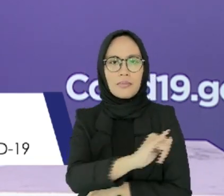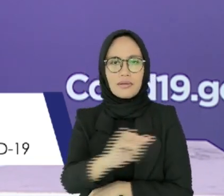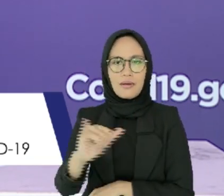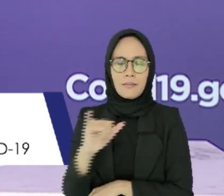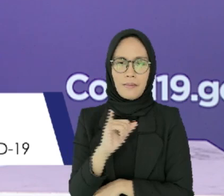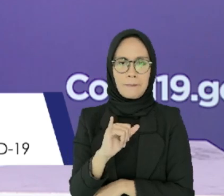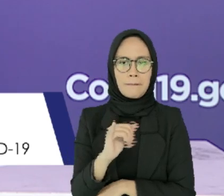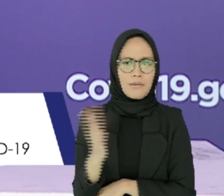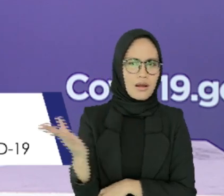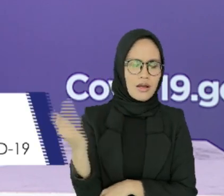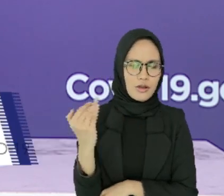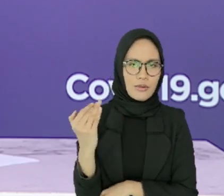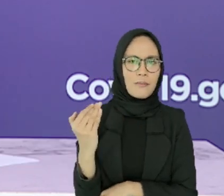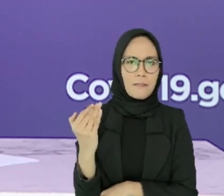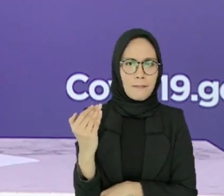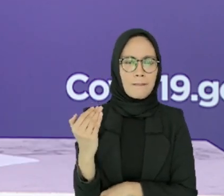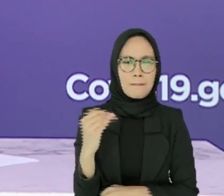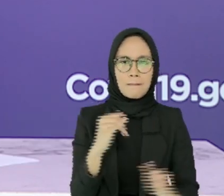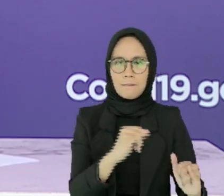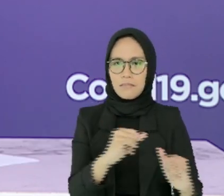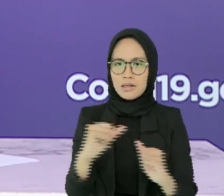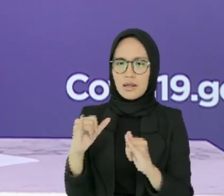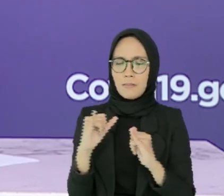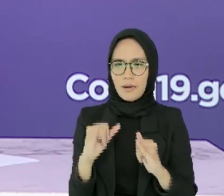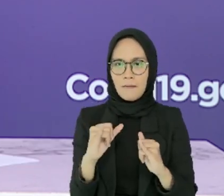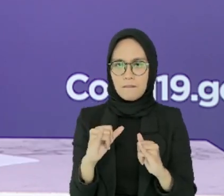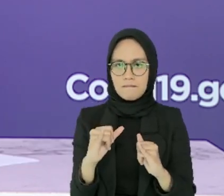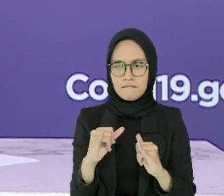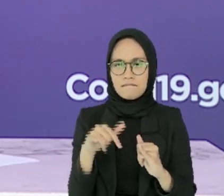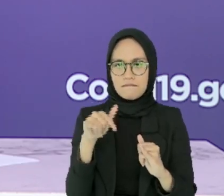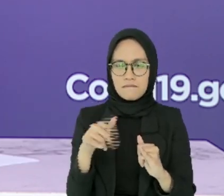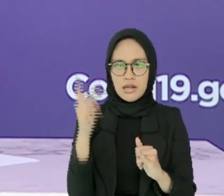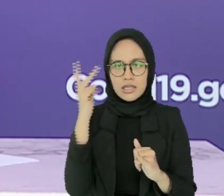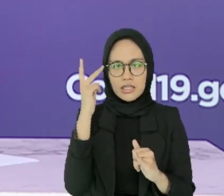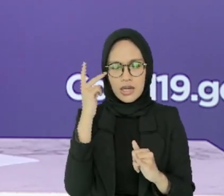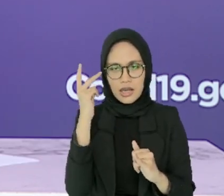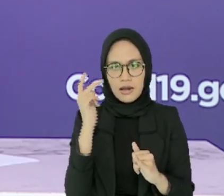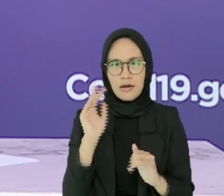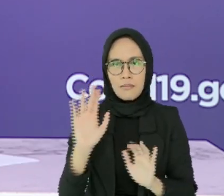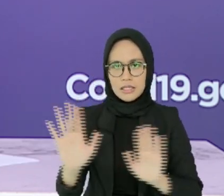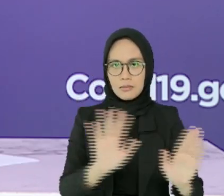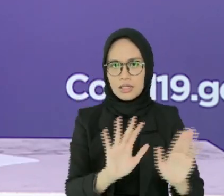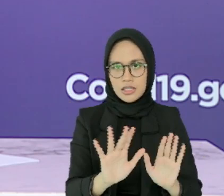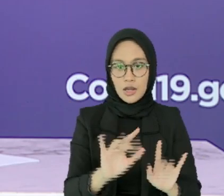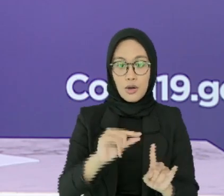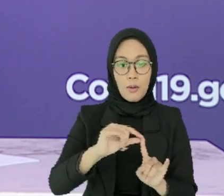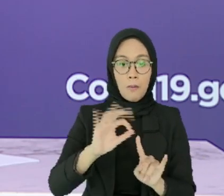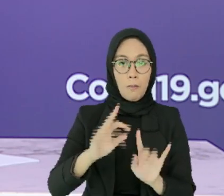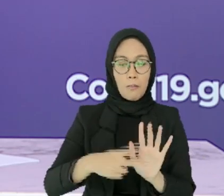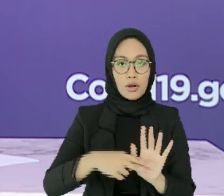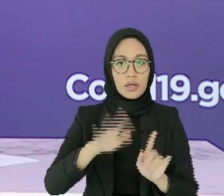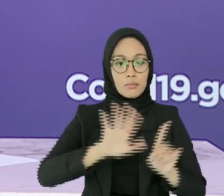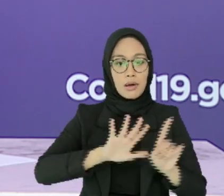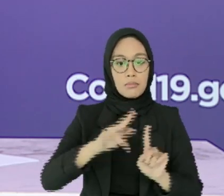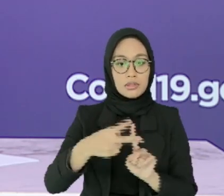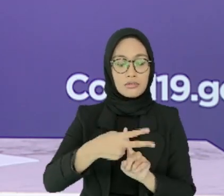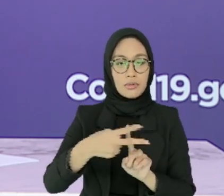Mari kita sambut hasil hari penutupan Pon ke-20 pada tanggal 15 Feb